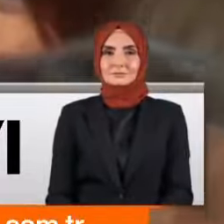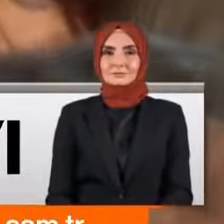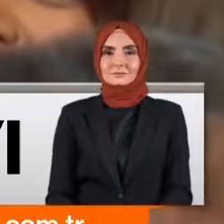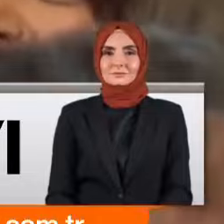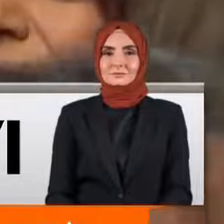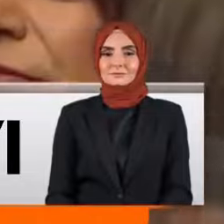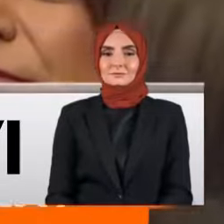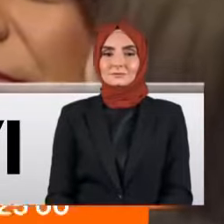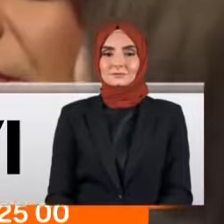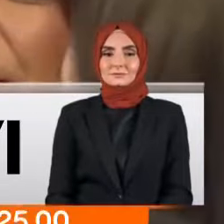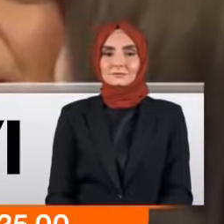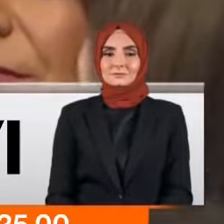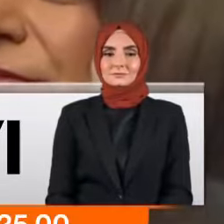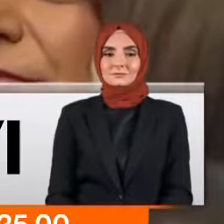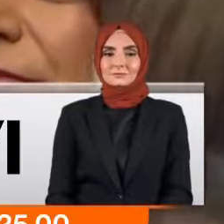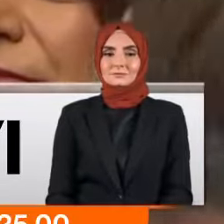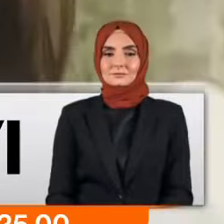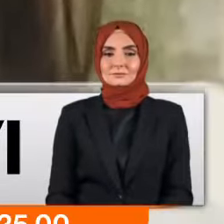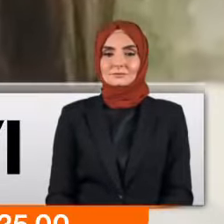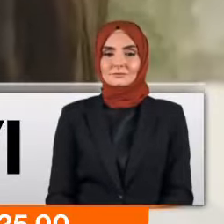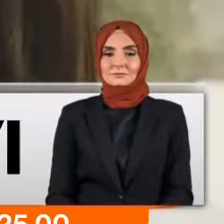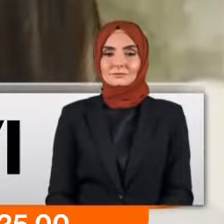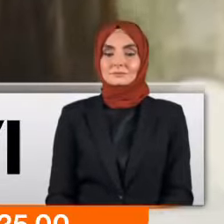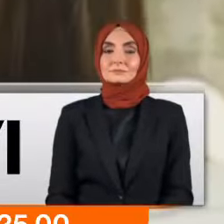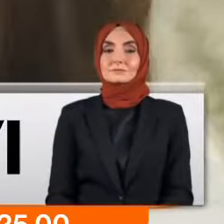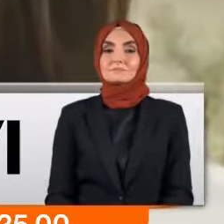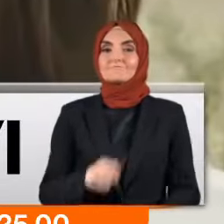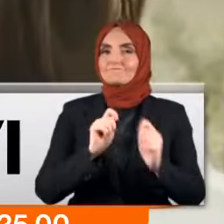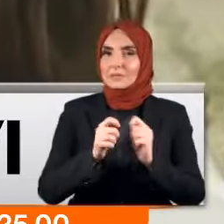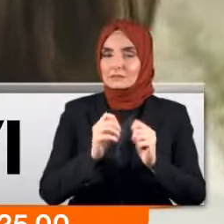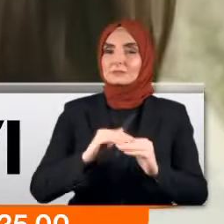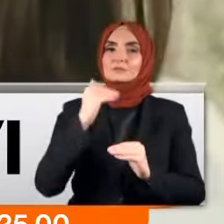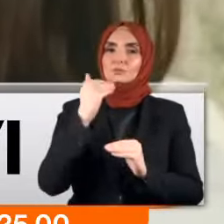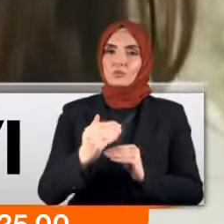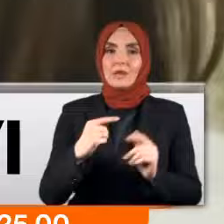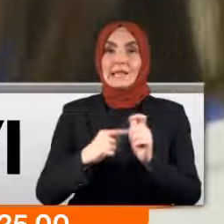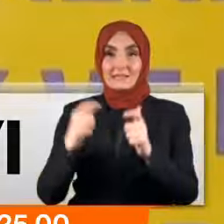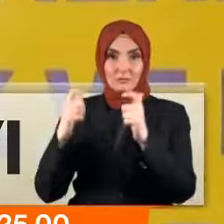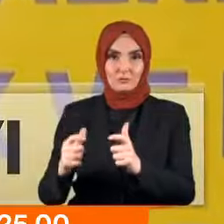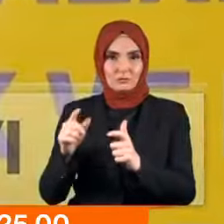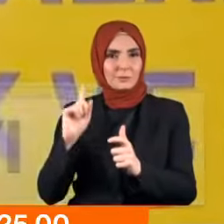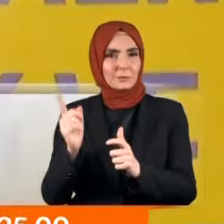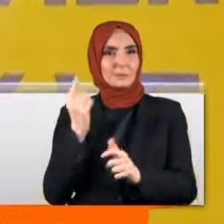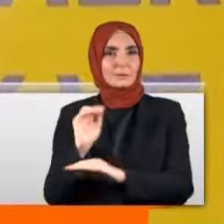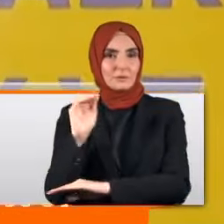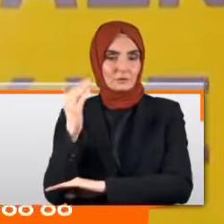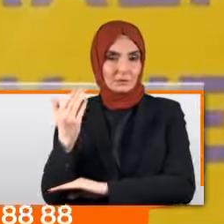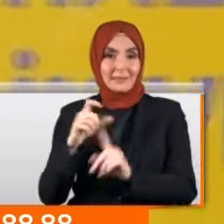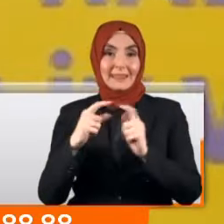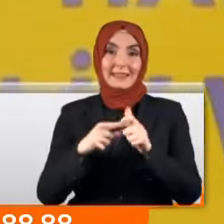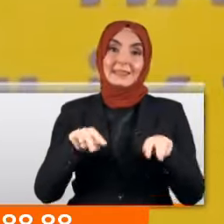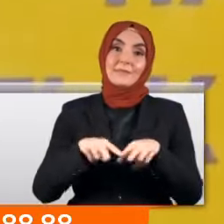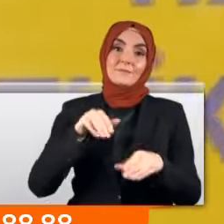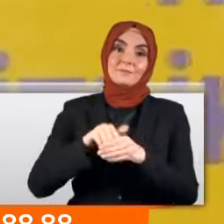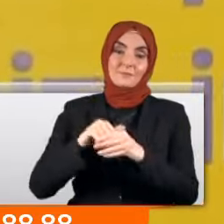Kent uzlaşısı çerçevesinde Esenyurt değerlendirildi. Pazarlık sonrası Esenyurt'ta bir skandal yaşandı. DEM Parti terörist başı